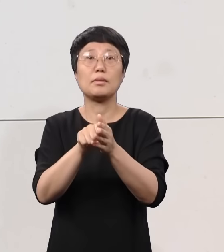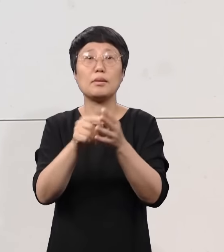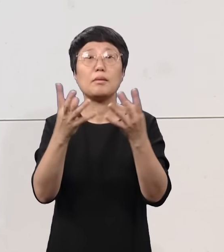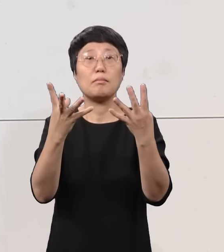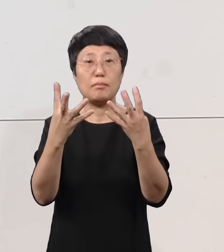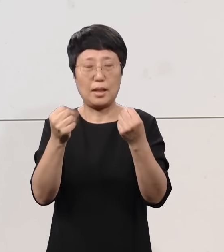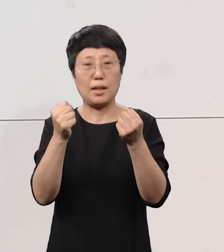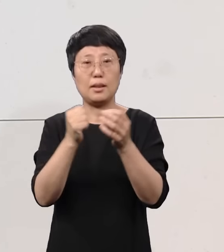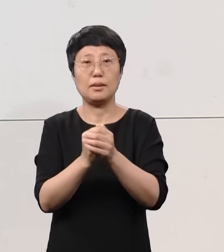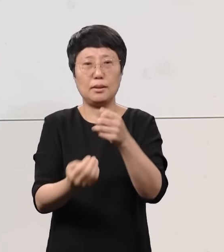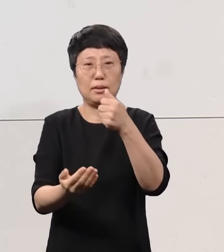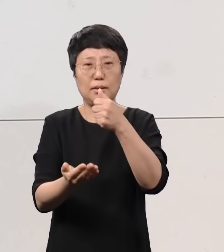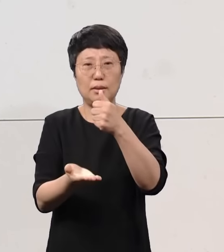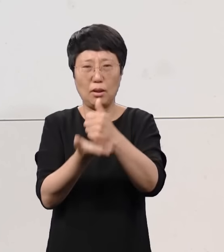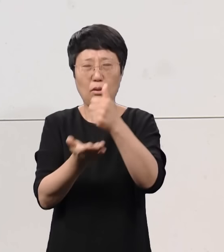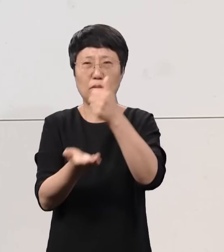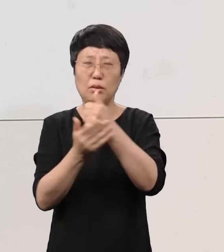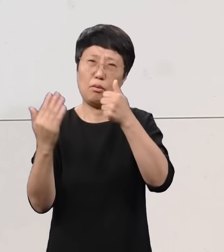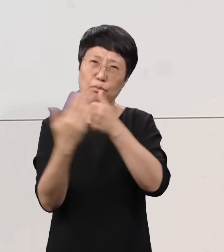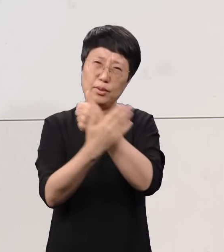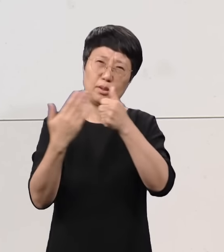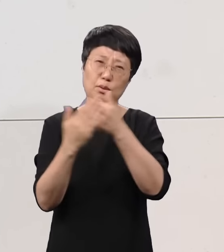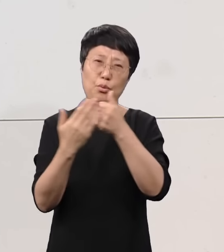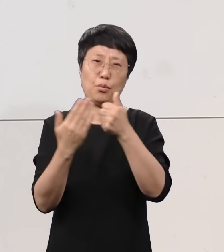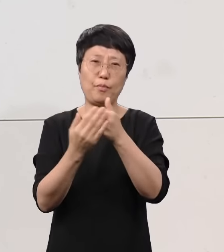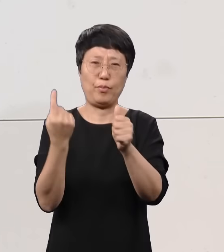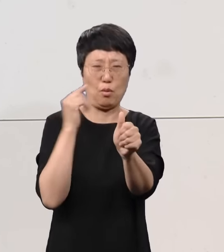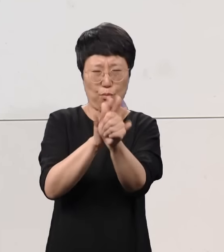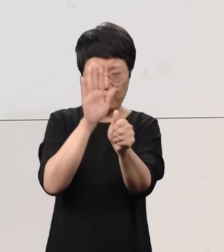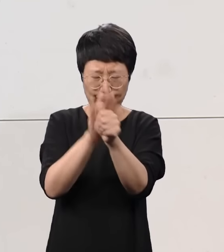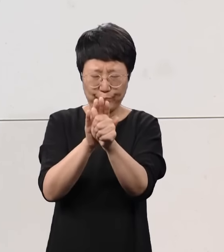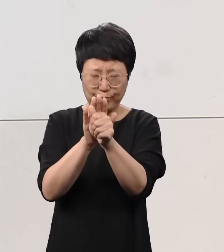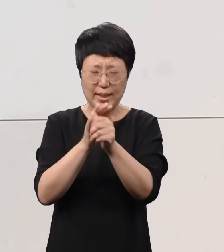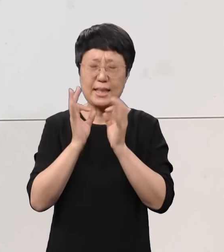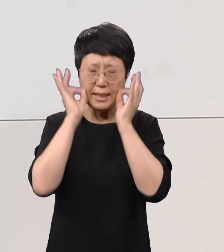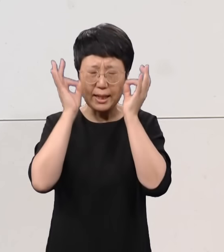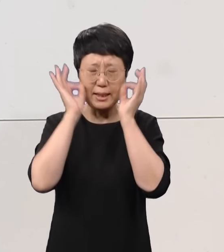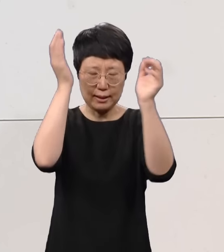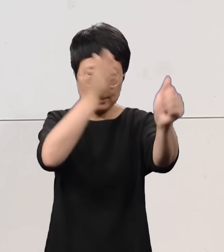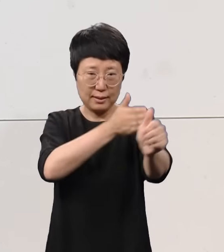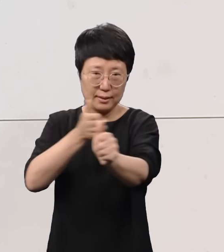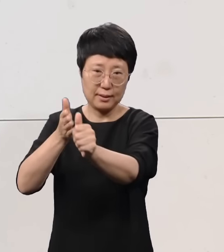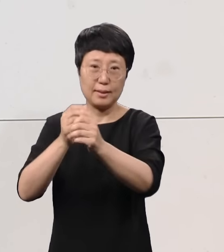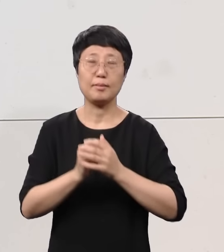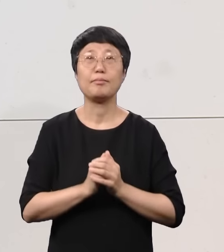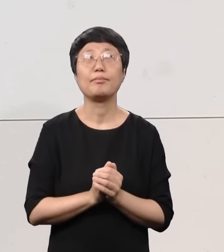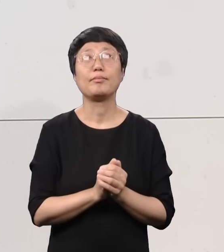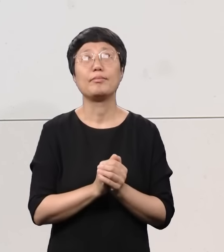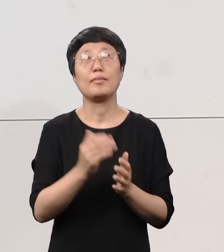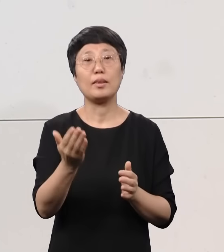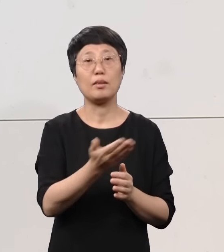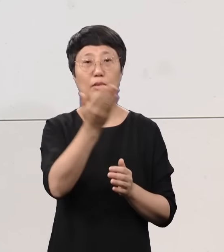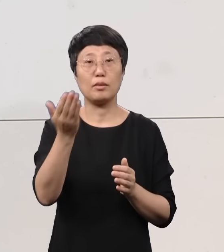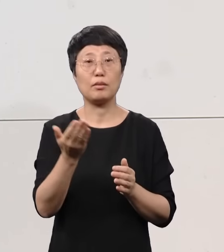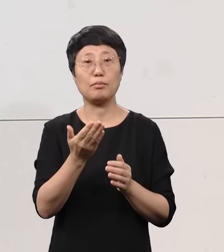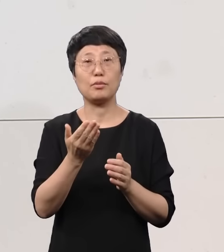도움을 간절히 또 간곡히 정해봅니다 여러분